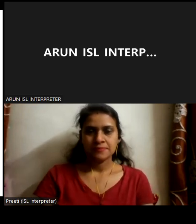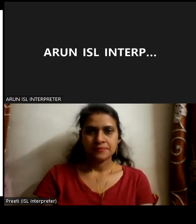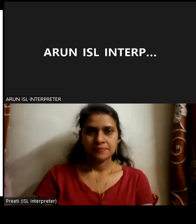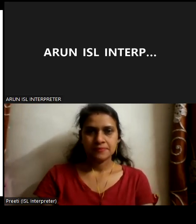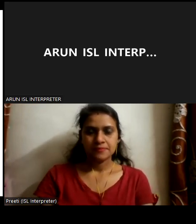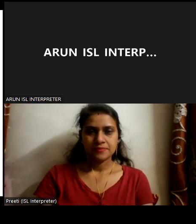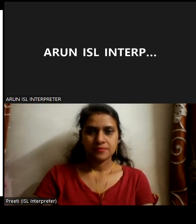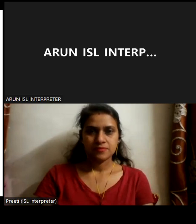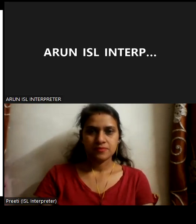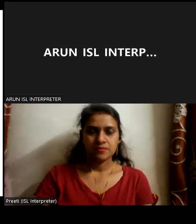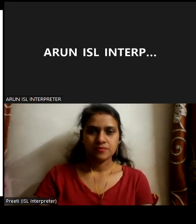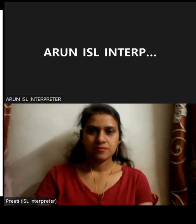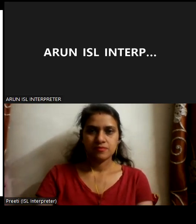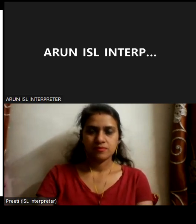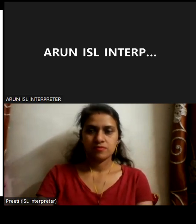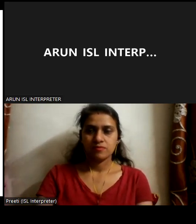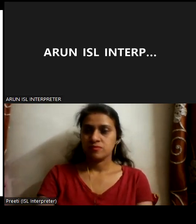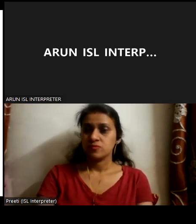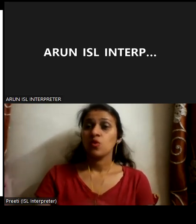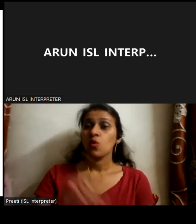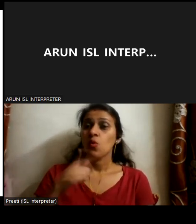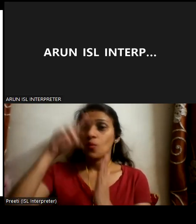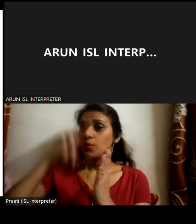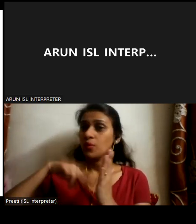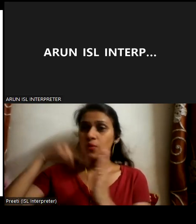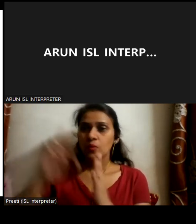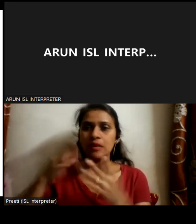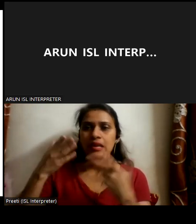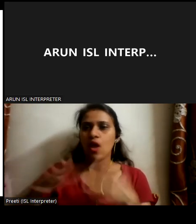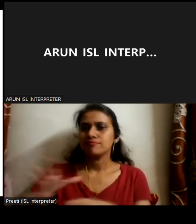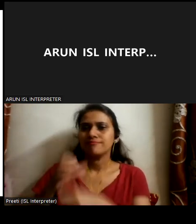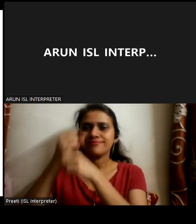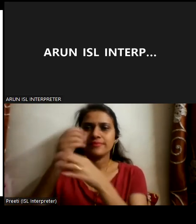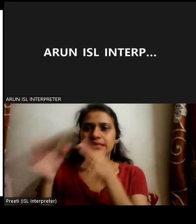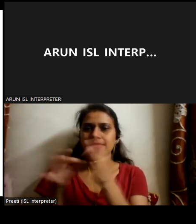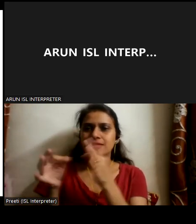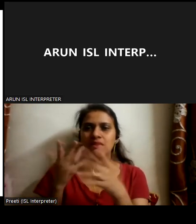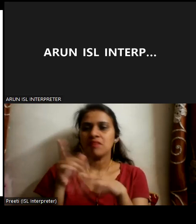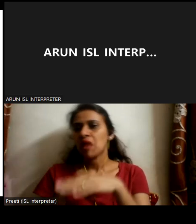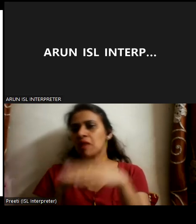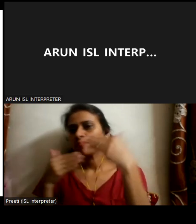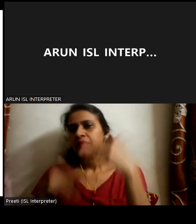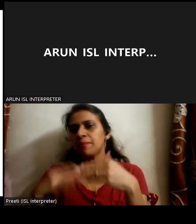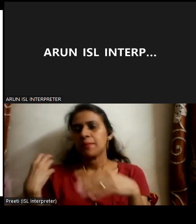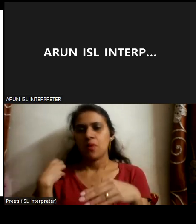नहीं पढ़ा है उनके लिए मैं अलग से अभी इसका विश्लेषण नहीं कर पाऊंगा समय सीमा को देखते हुए.